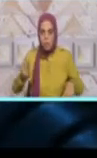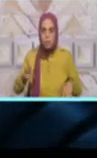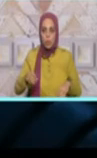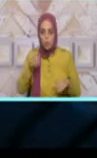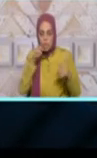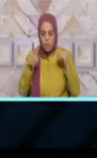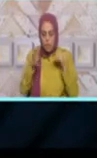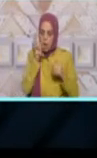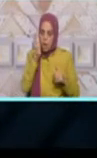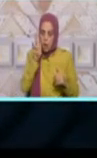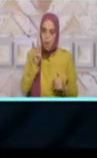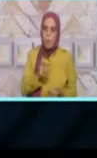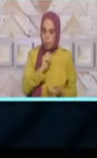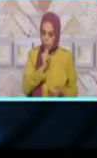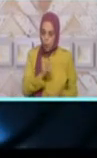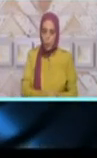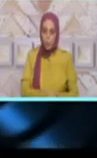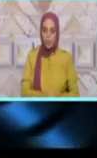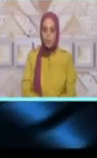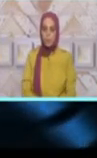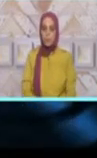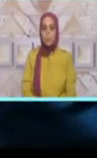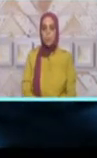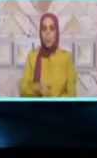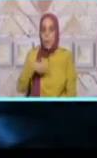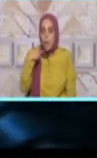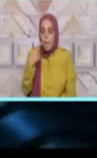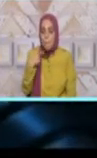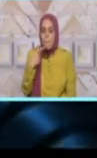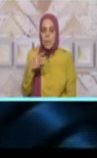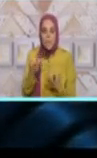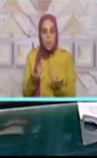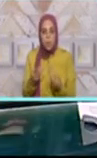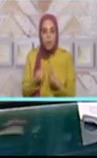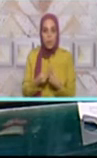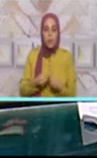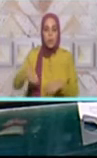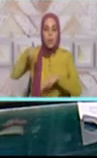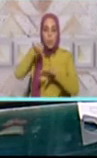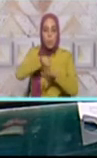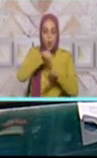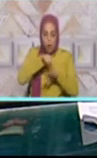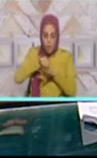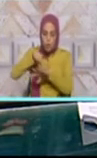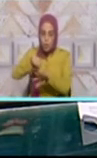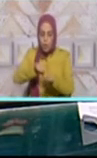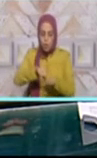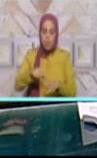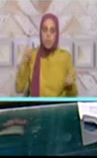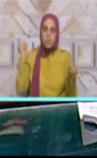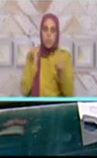الوسائل الاعلاميه. عظيم. بنتكلم عن المحافظات الأكثر